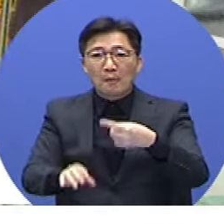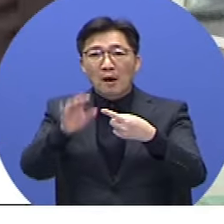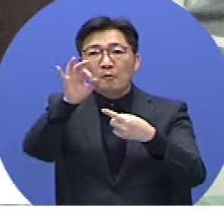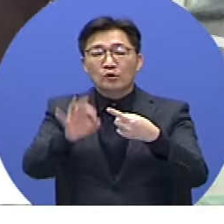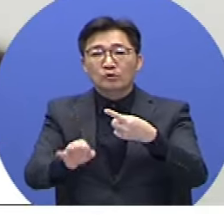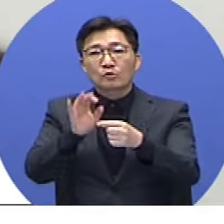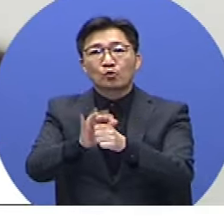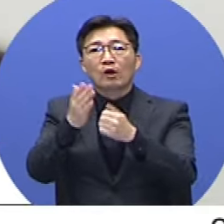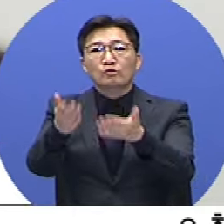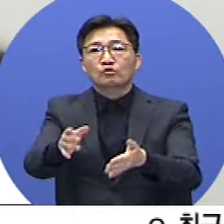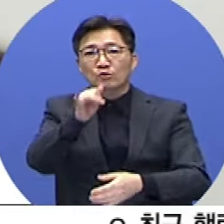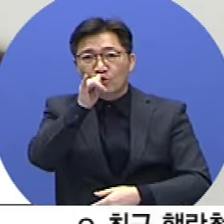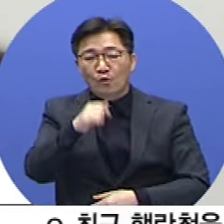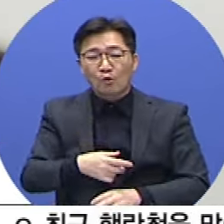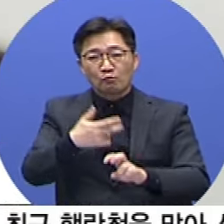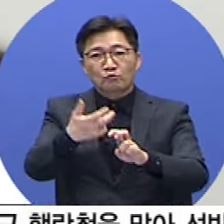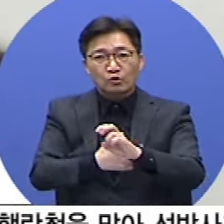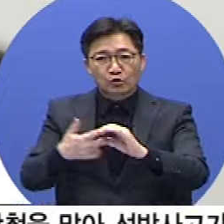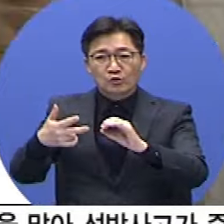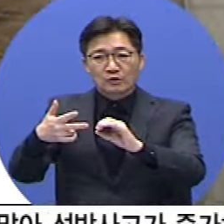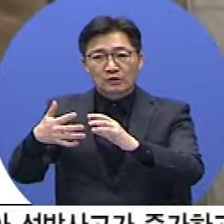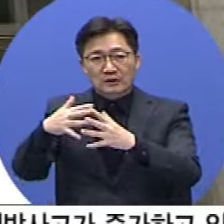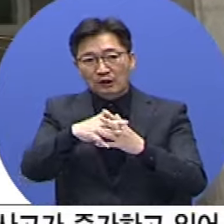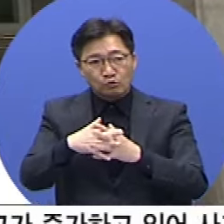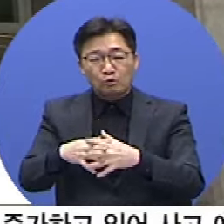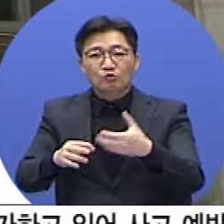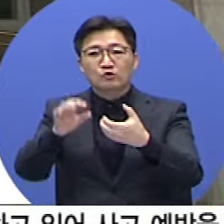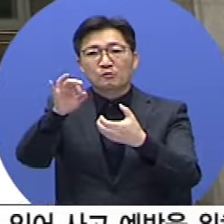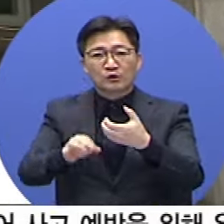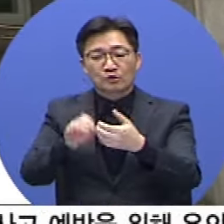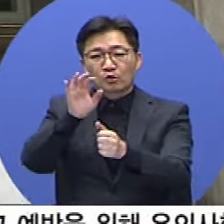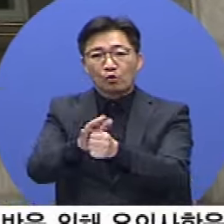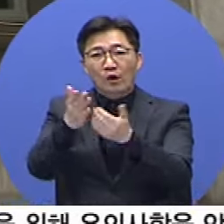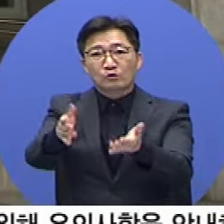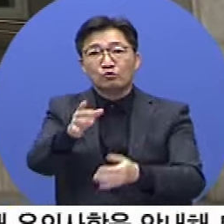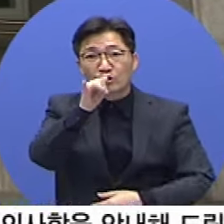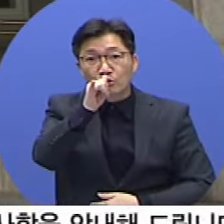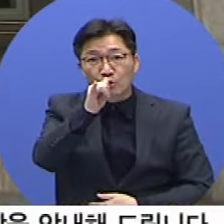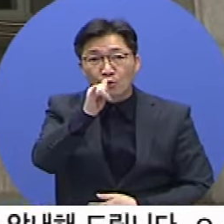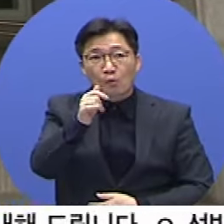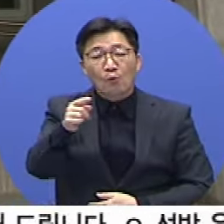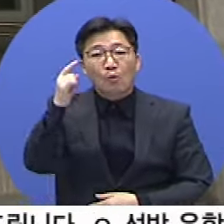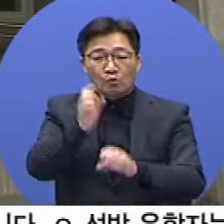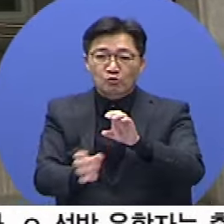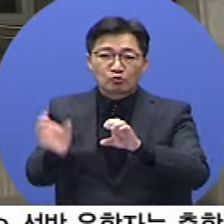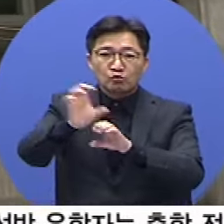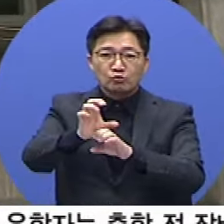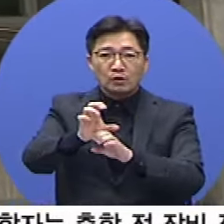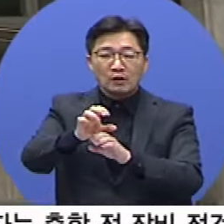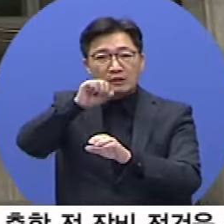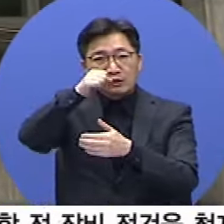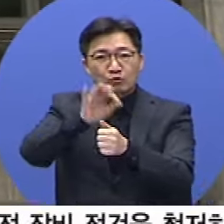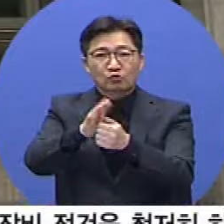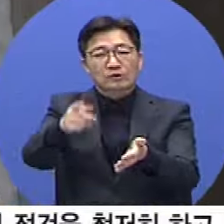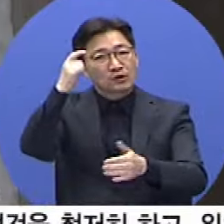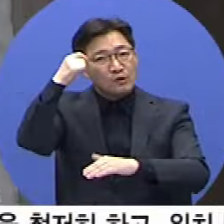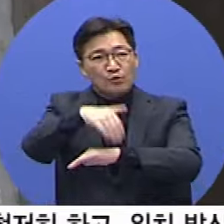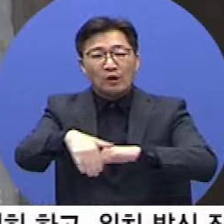100%까지 올렸고 무주군과 장수군도 90%까지 보전해주고 있다며 추가 지원 계획은 없다는